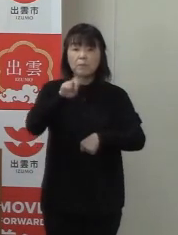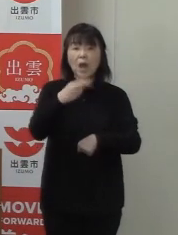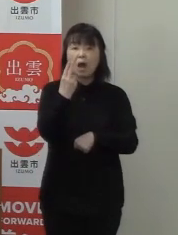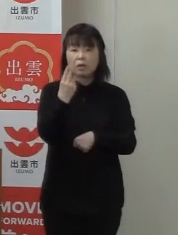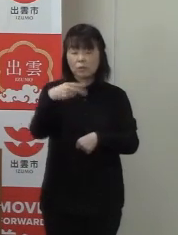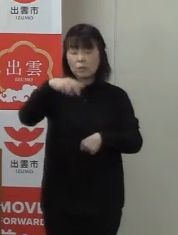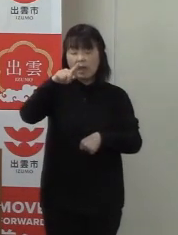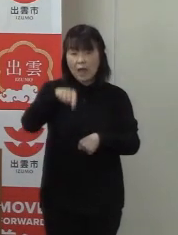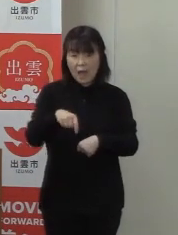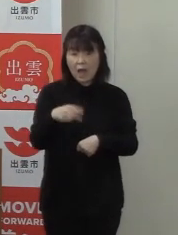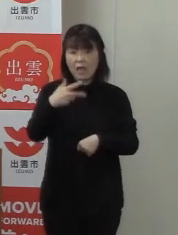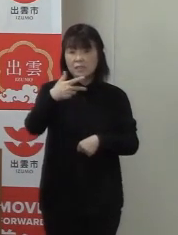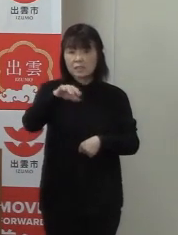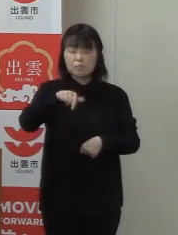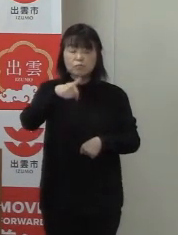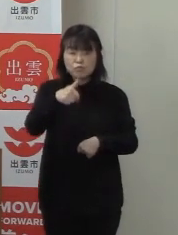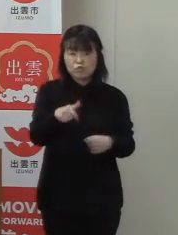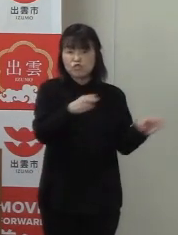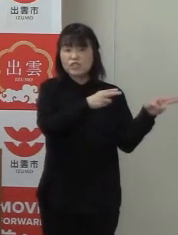ていう